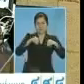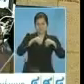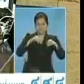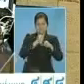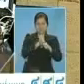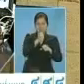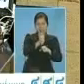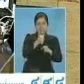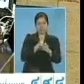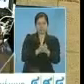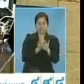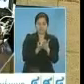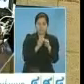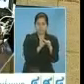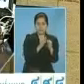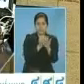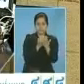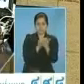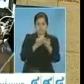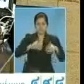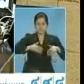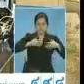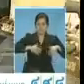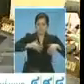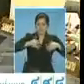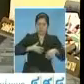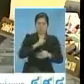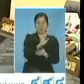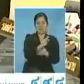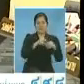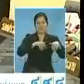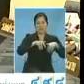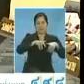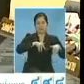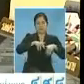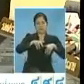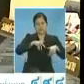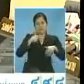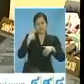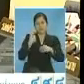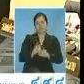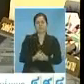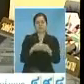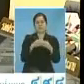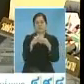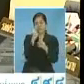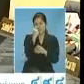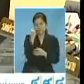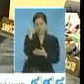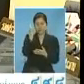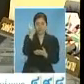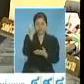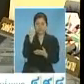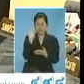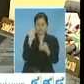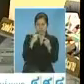บริเวณนั้นมีรายได้มากขึ้นและที่สำคัญนักท่องเที่ยวจะอยู่กับเรานานขึ้นก็คือรายได้โดยรวมของประเท